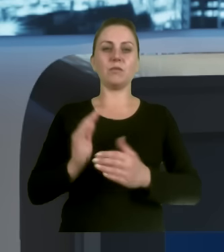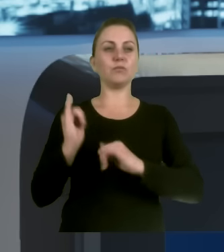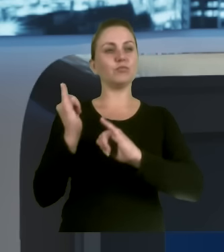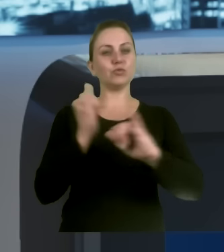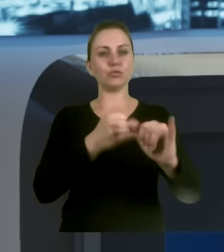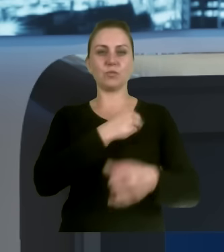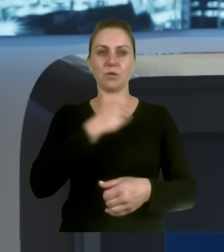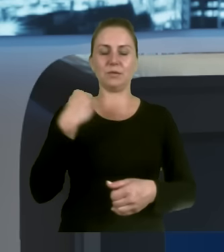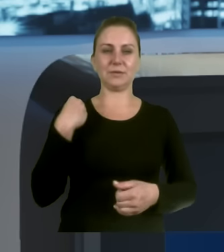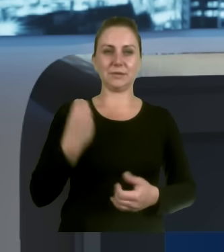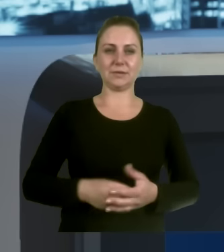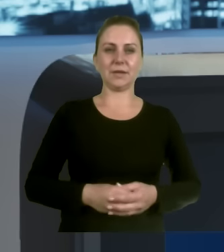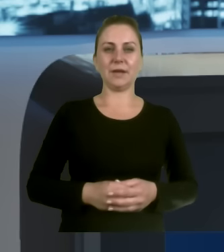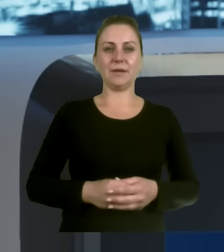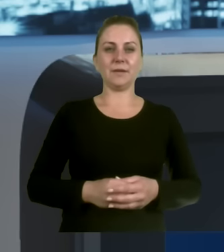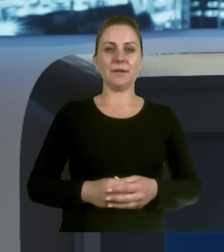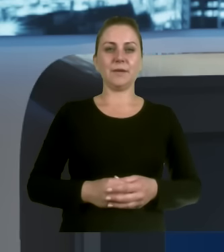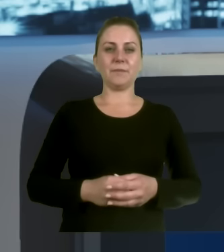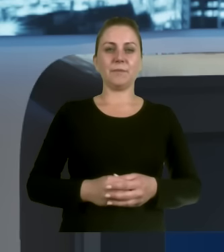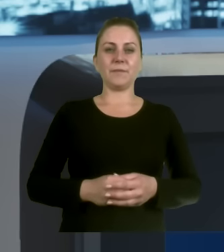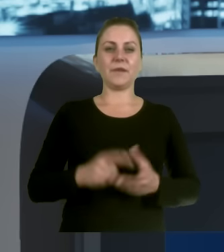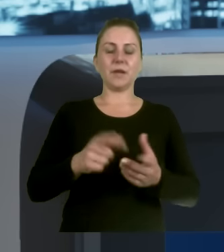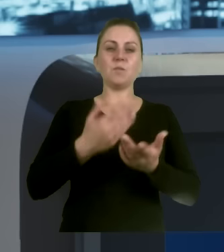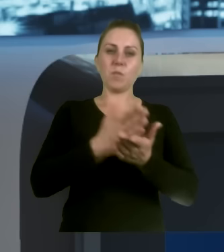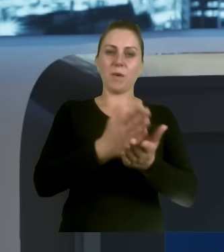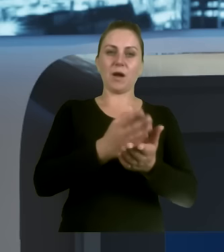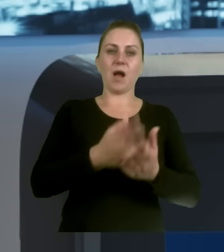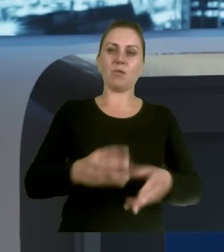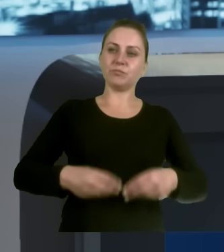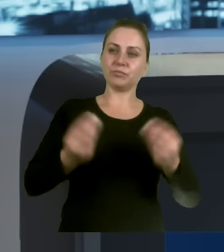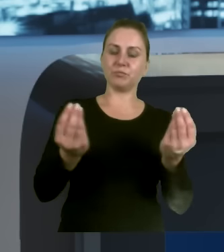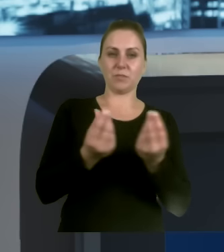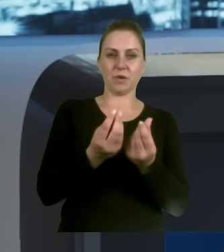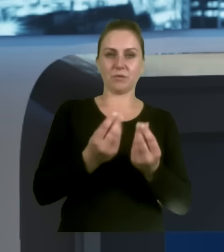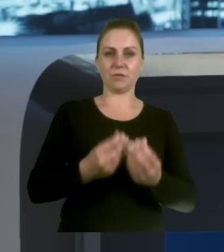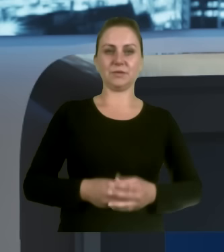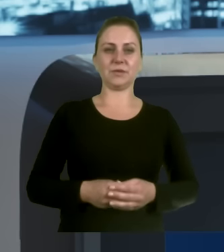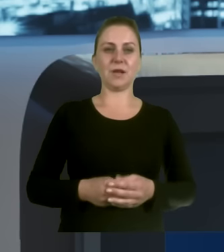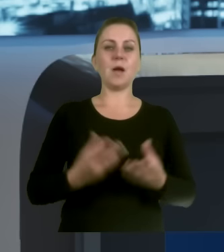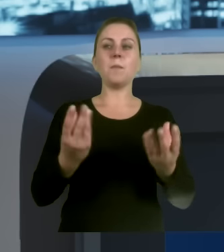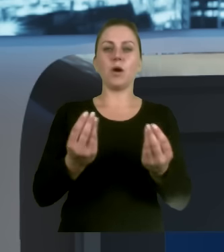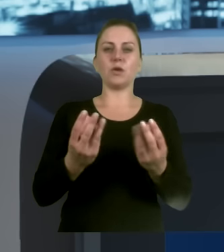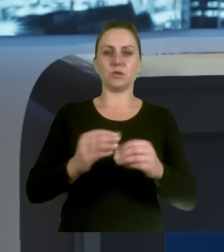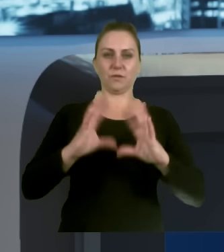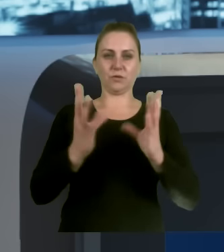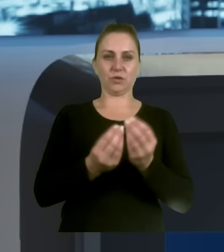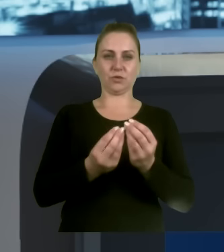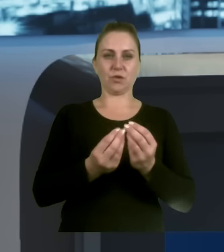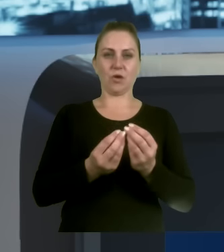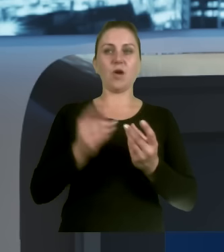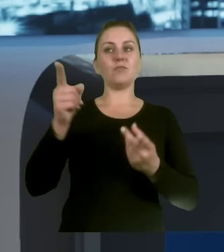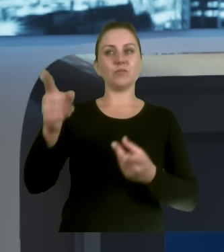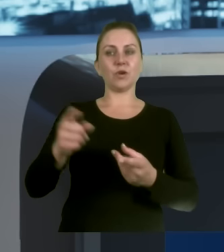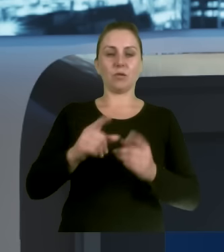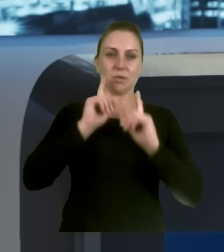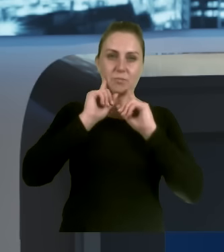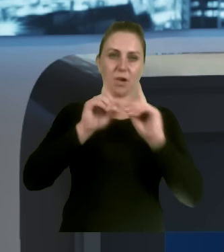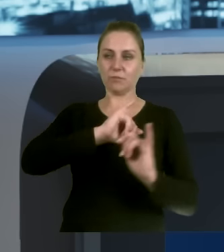i przynosiły nam dochód. Jest to po to wszystko zrobione na życzenie rzeczywiście